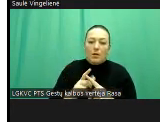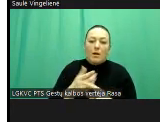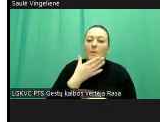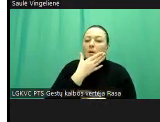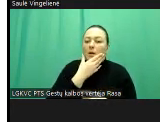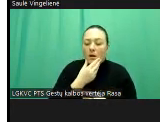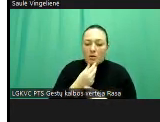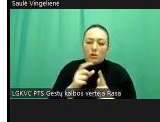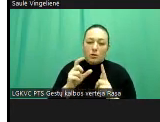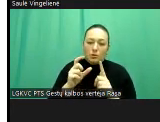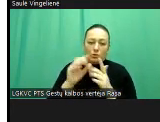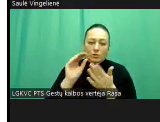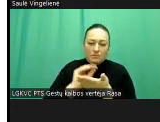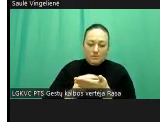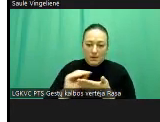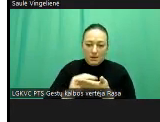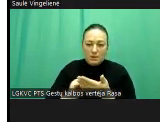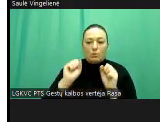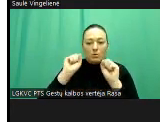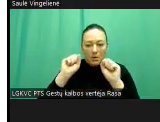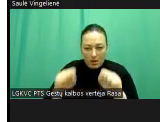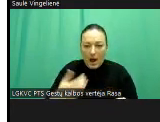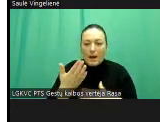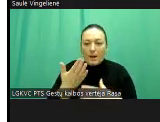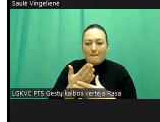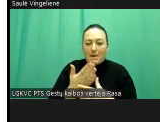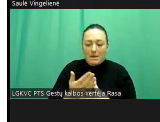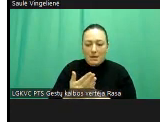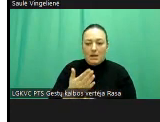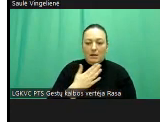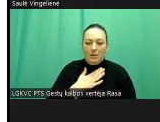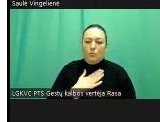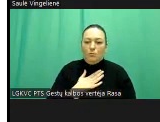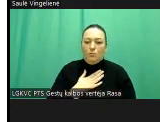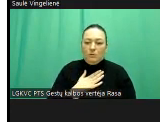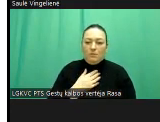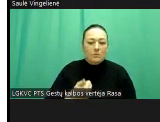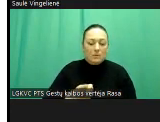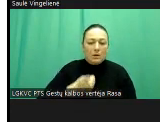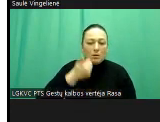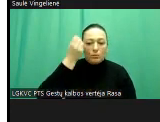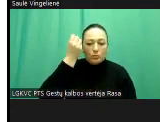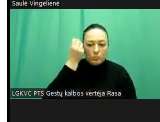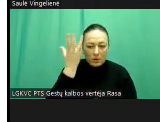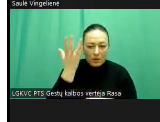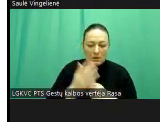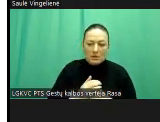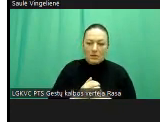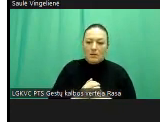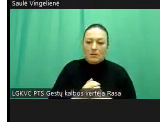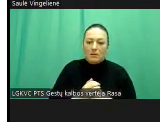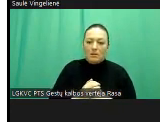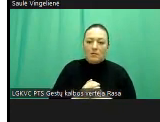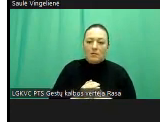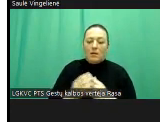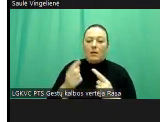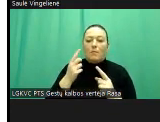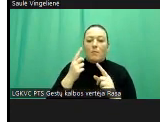frazė, kuri gali padėti mums geriau suprasti tarp